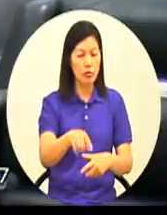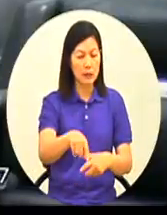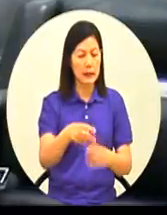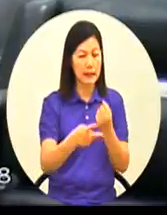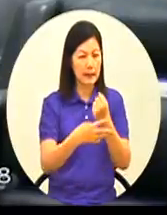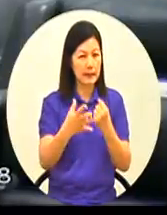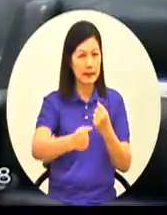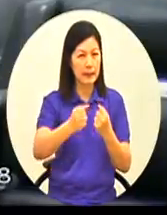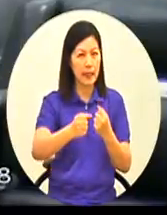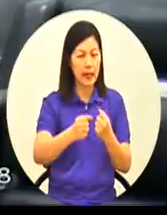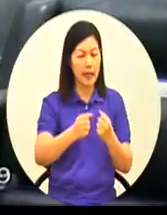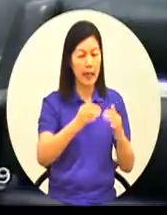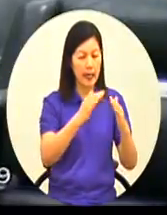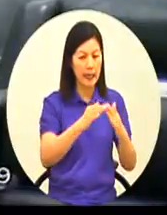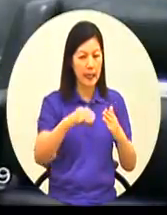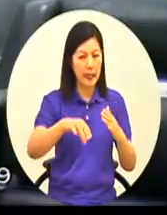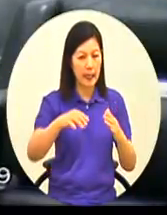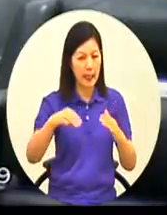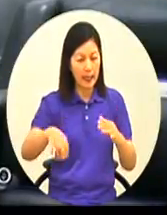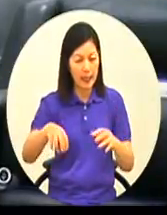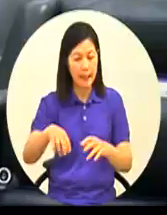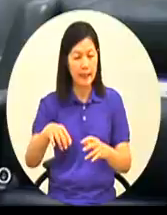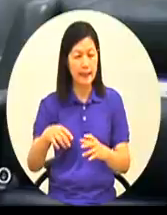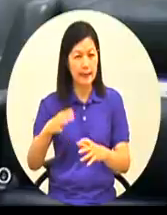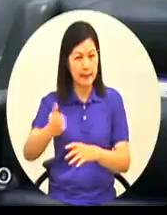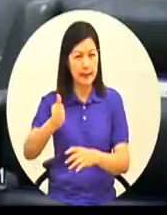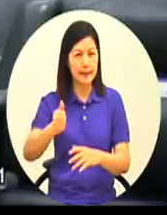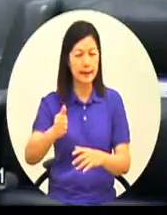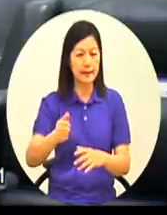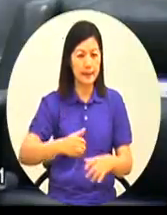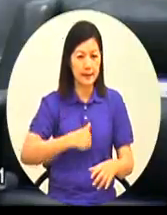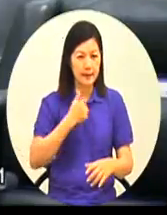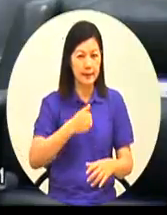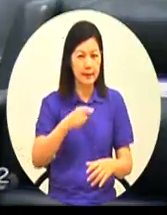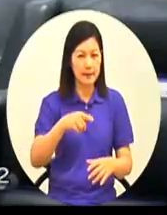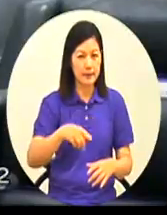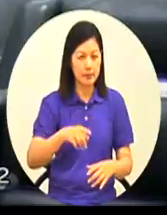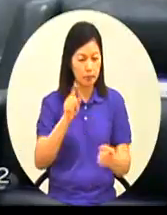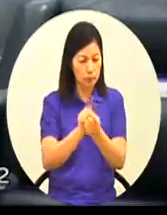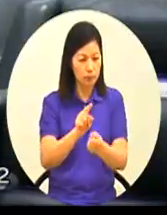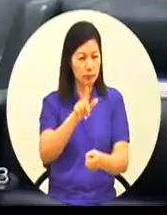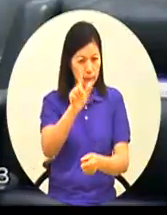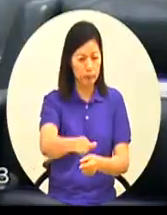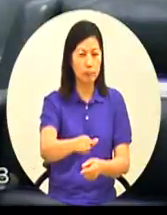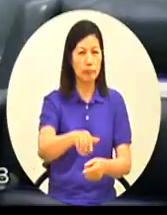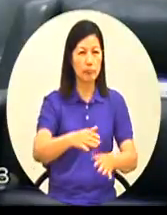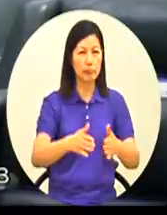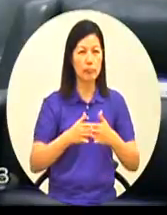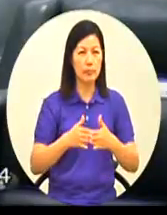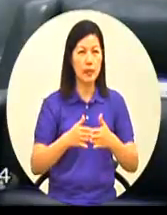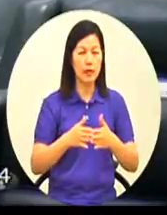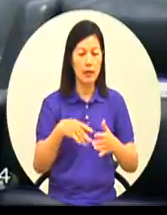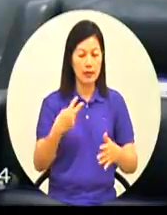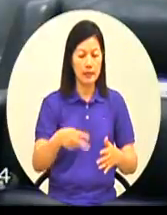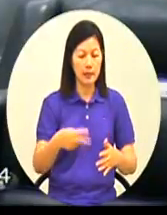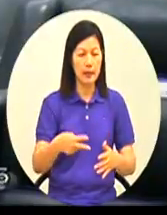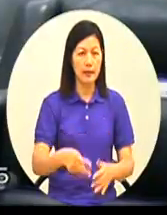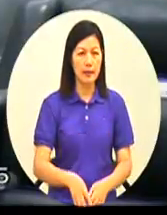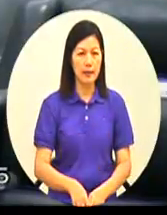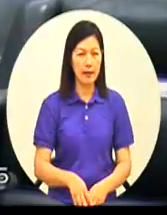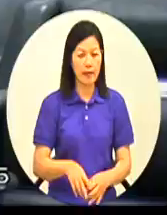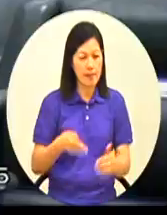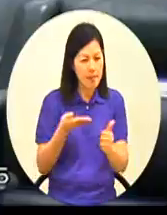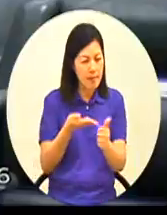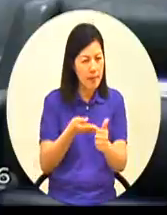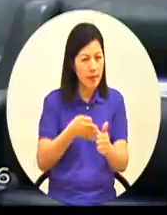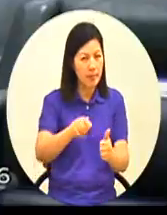长、邻里长其实都必须要熟悉这一套东西，甚至要去培养